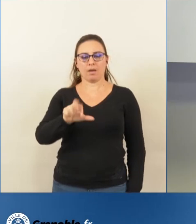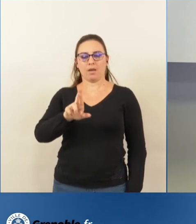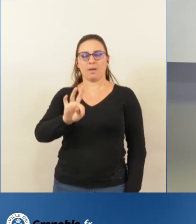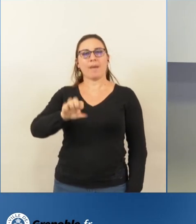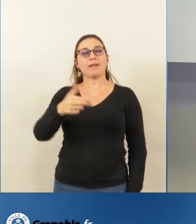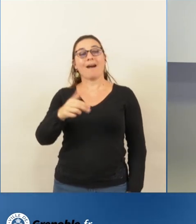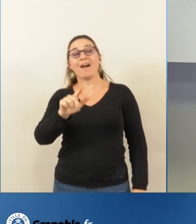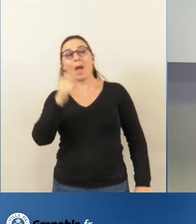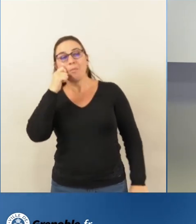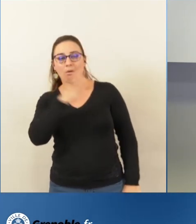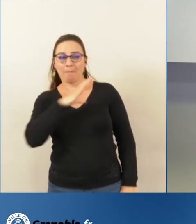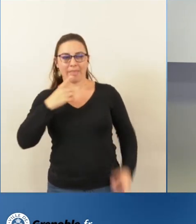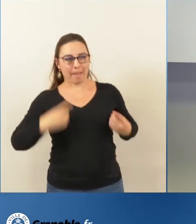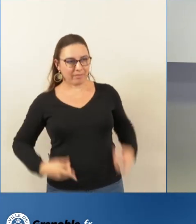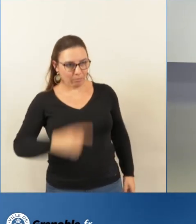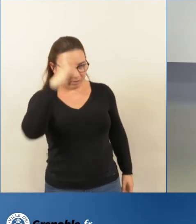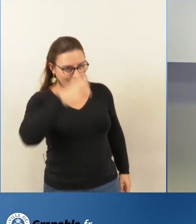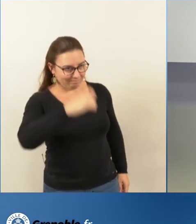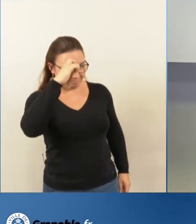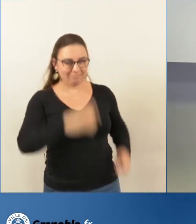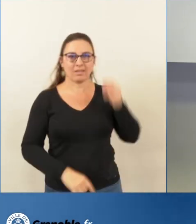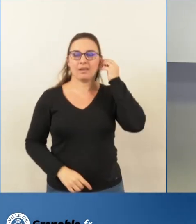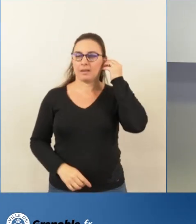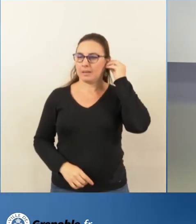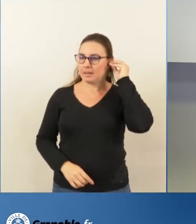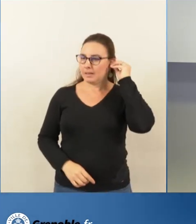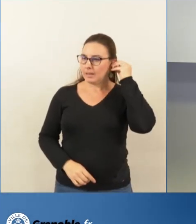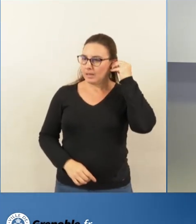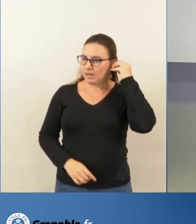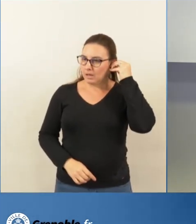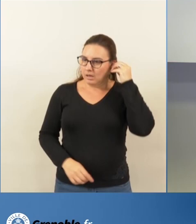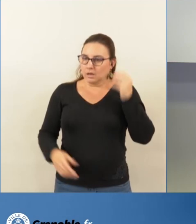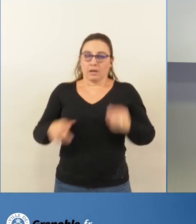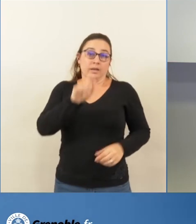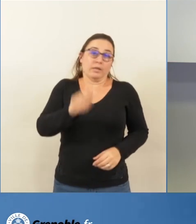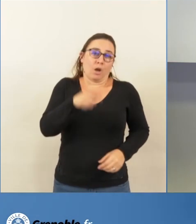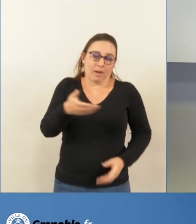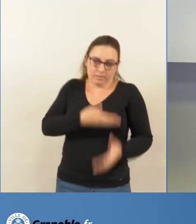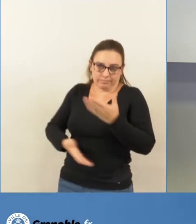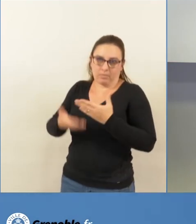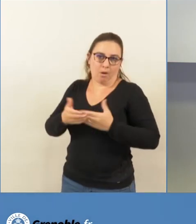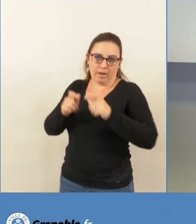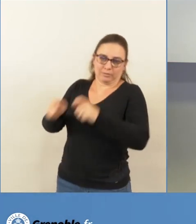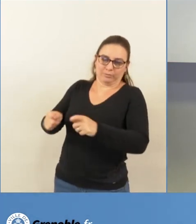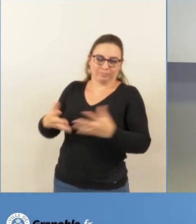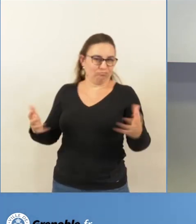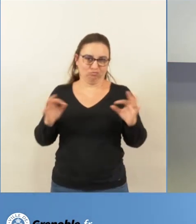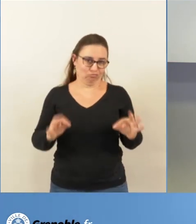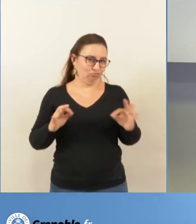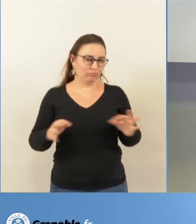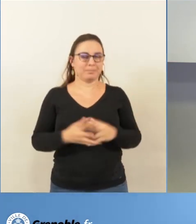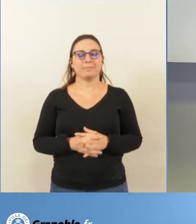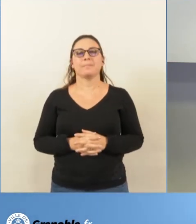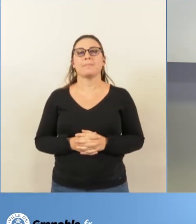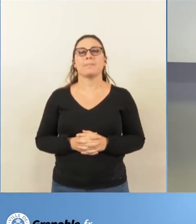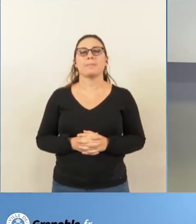présente Madame la Députée que je salue et donc c'est bien normal dans le cours des choses et je